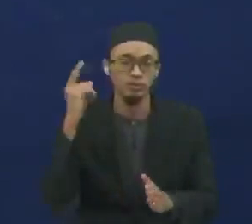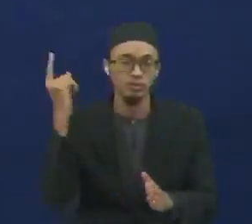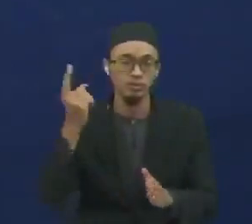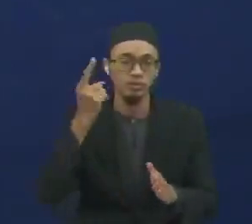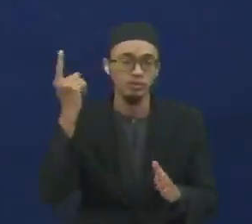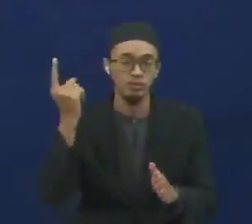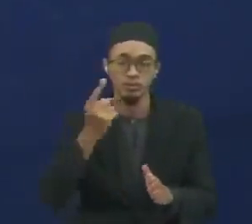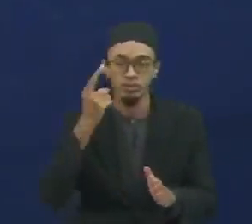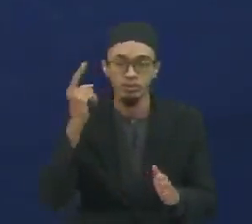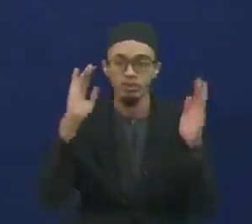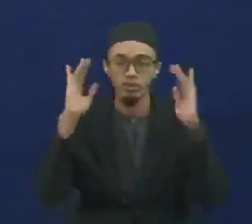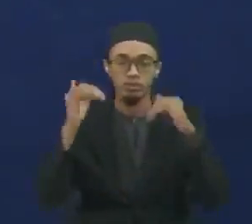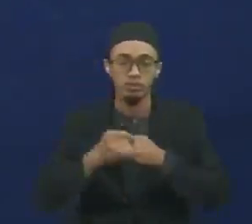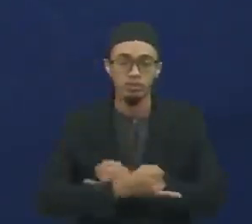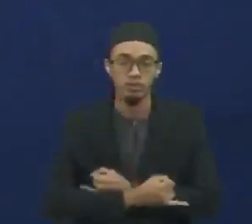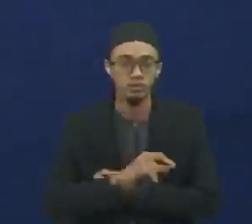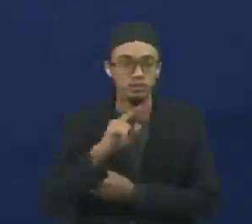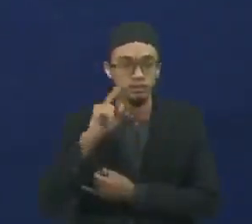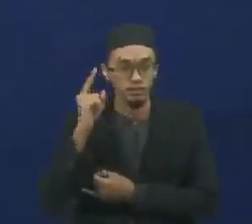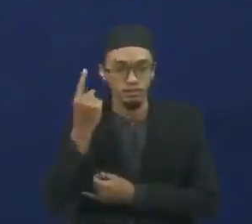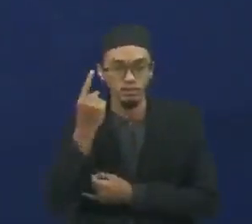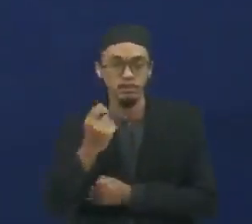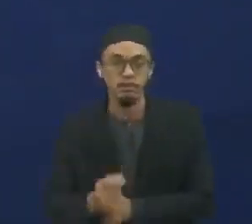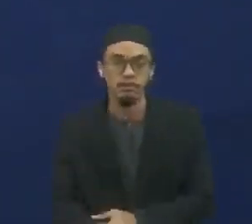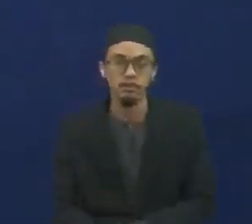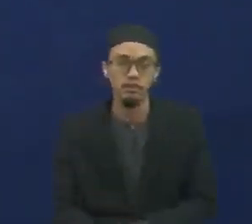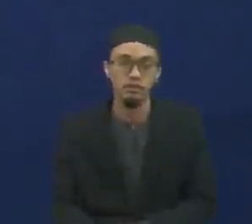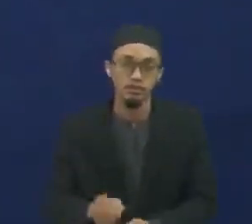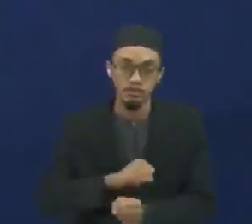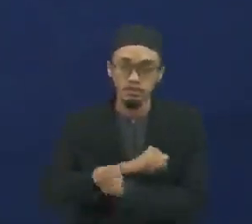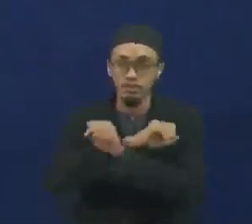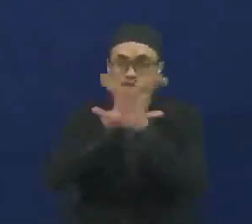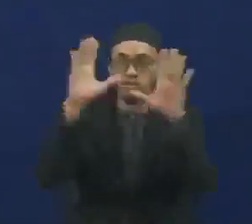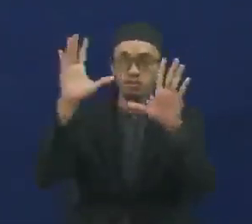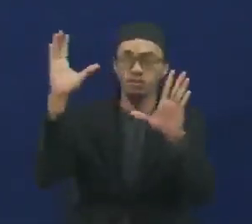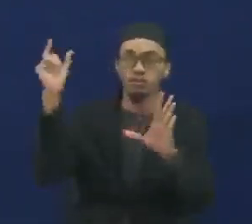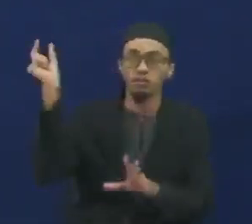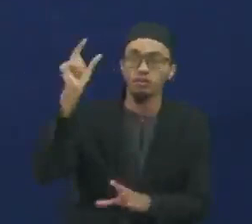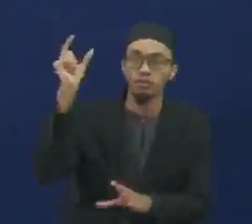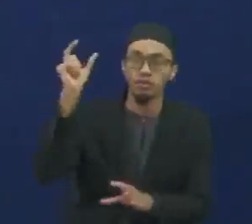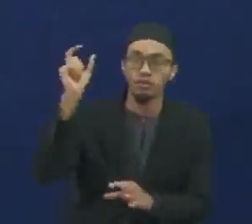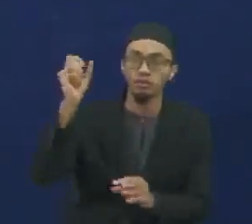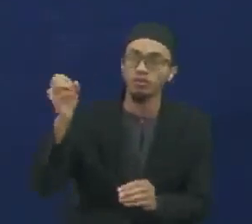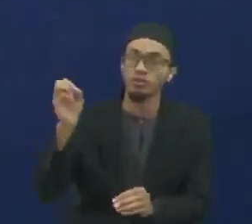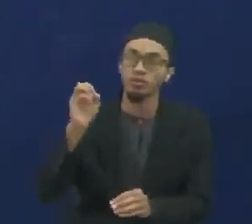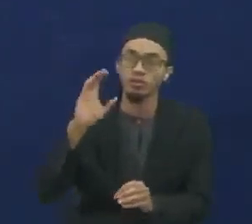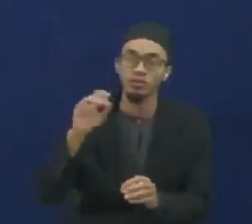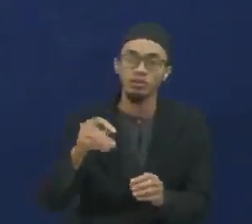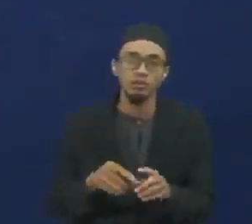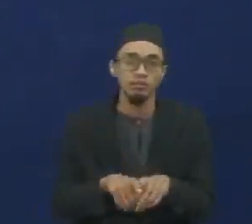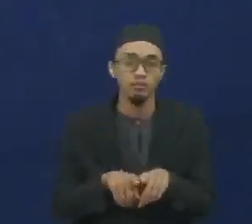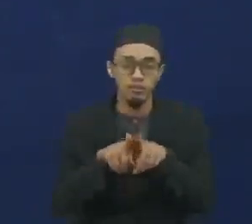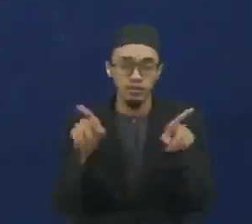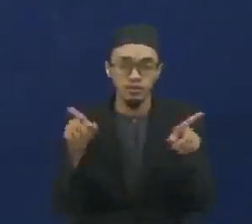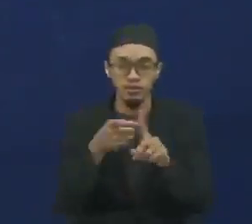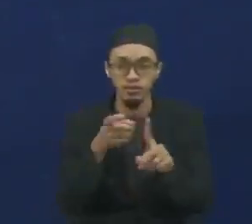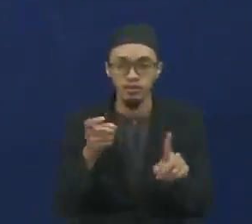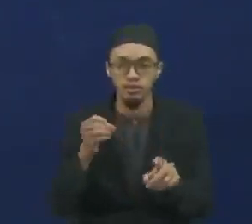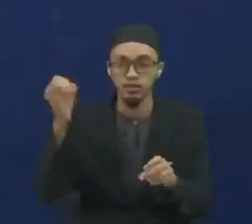mana bulan purnama punya sinaran itu berbanding dengan cahaya-cahaya bintang yang kecil-kecil itu. Wa innal